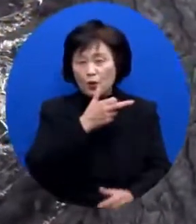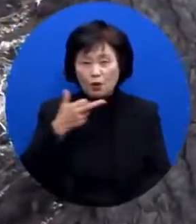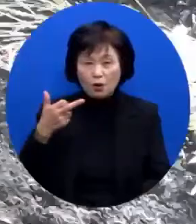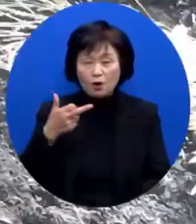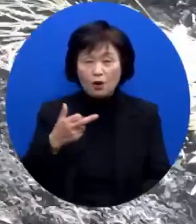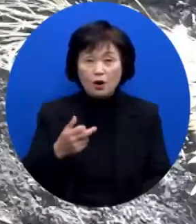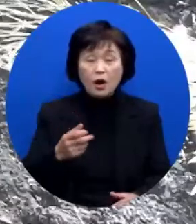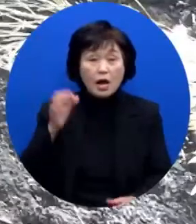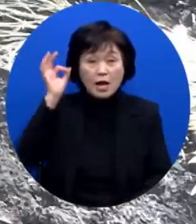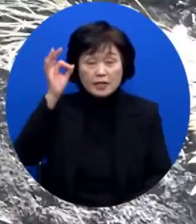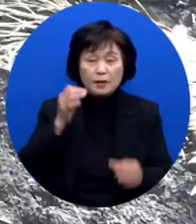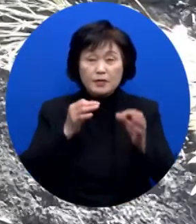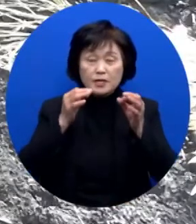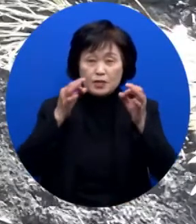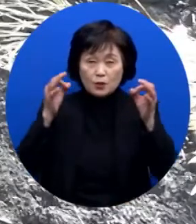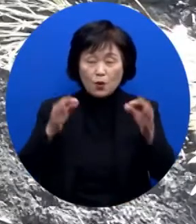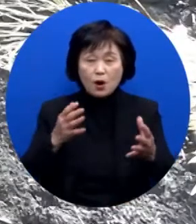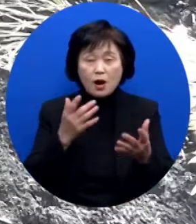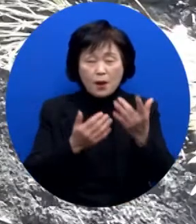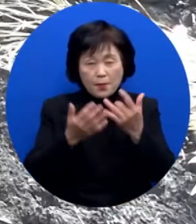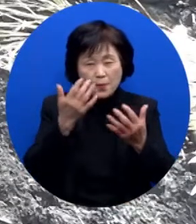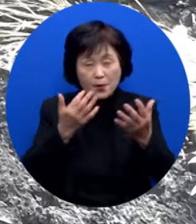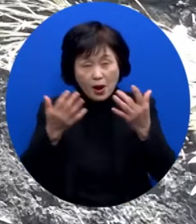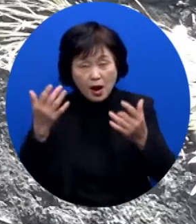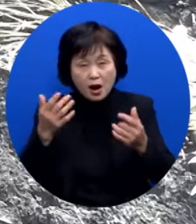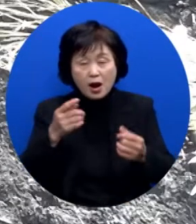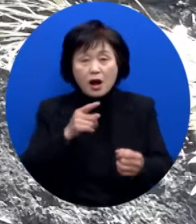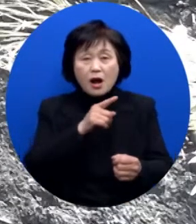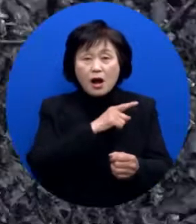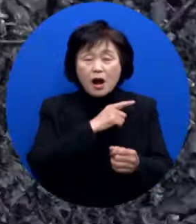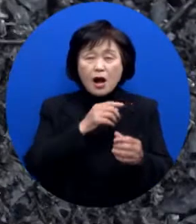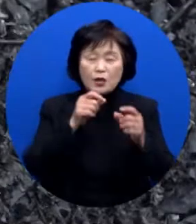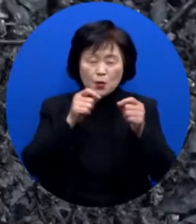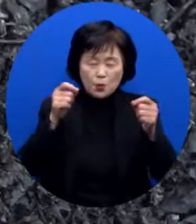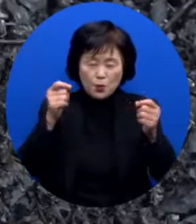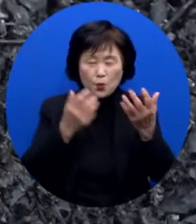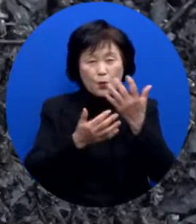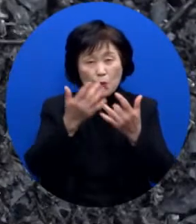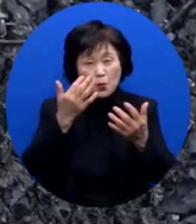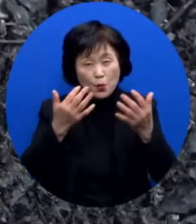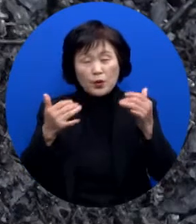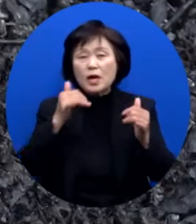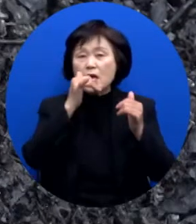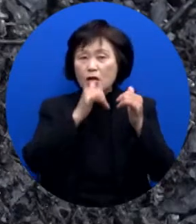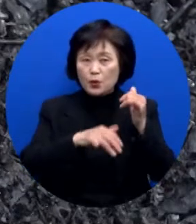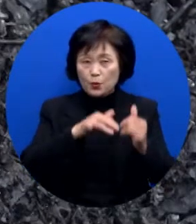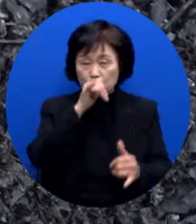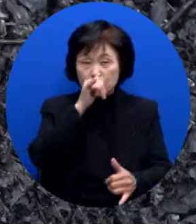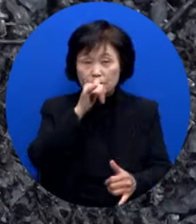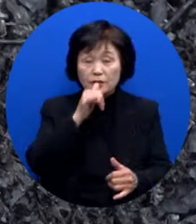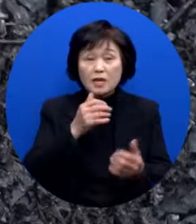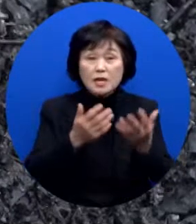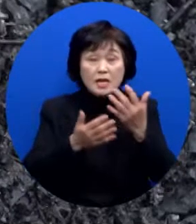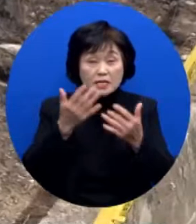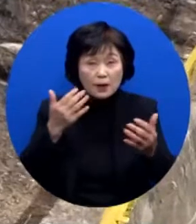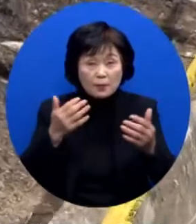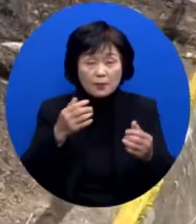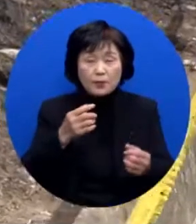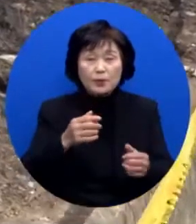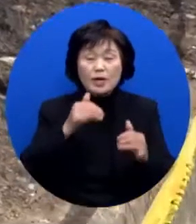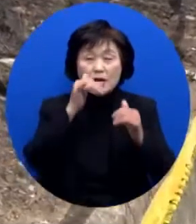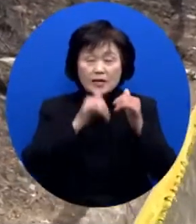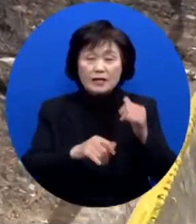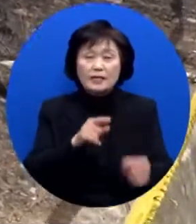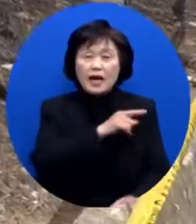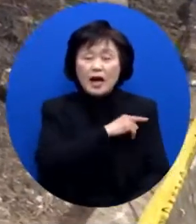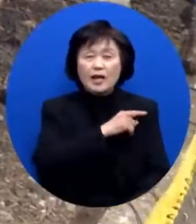영상 부른 86년 이후 가장 오래 지속된 산불이 란 주로 글 남겼습니다 2 3 부른 역대 최장 기간으로